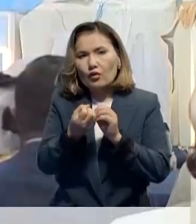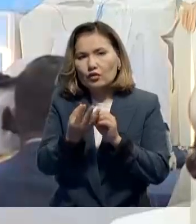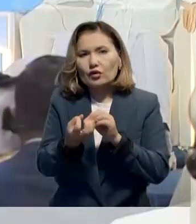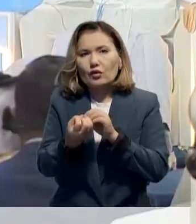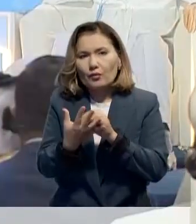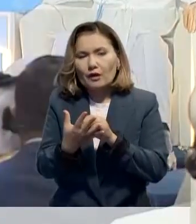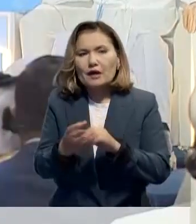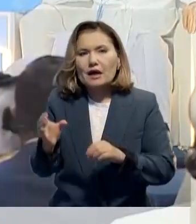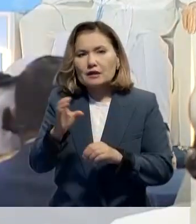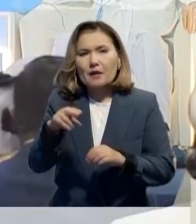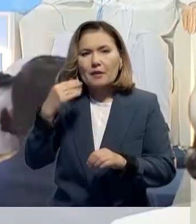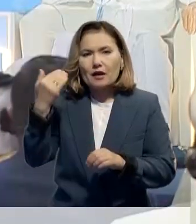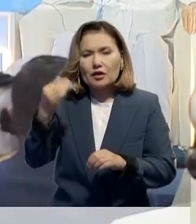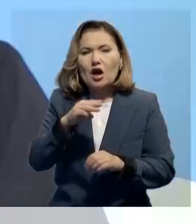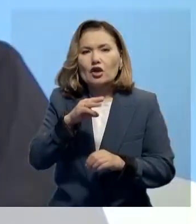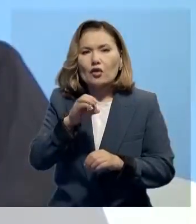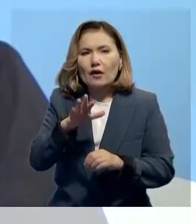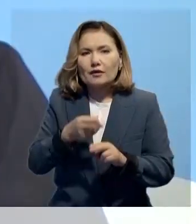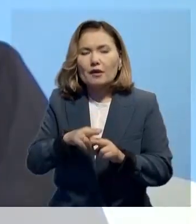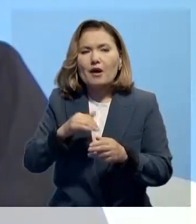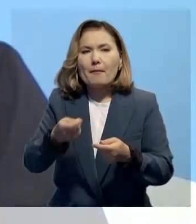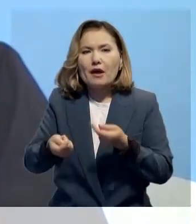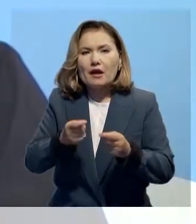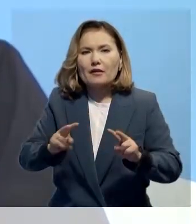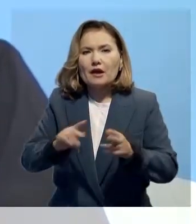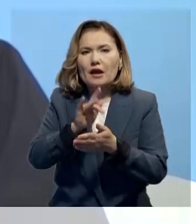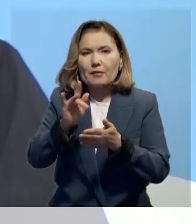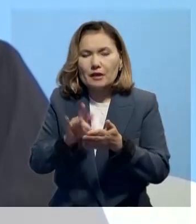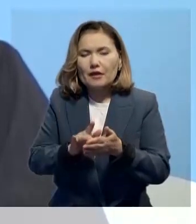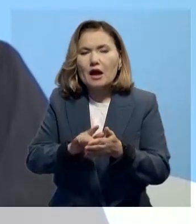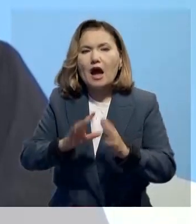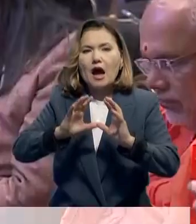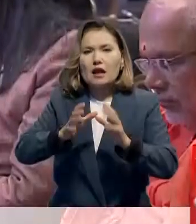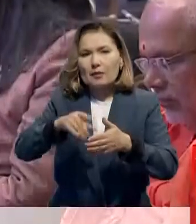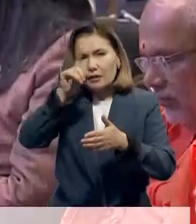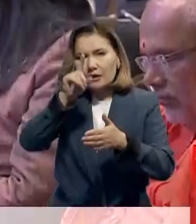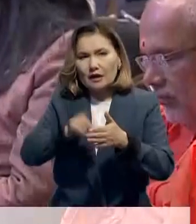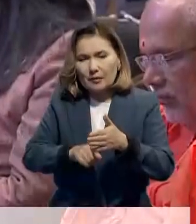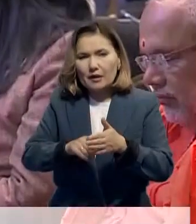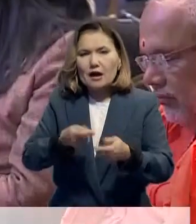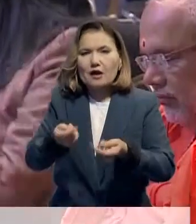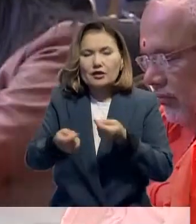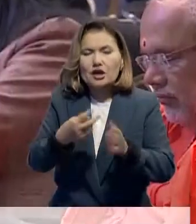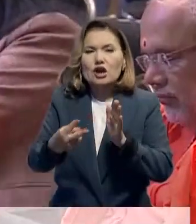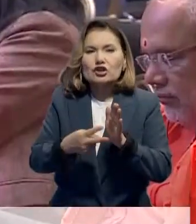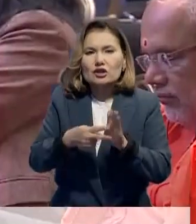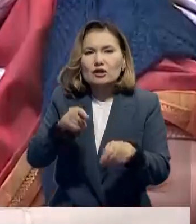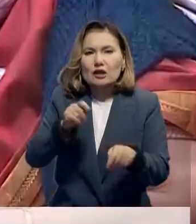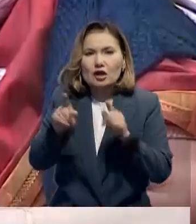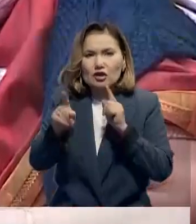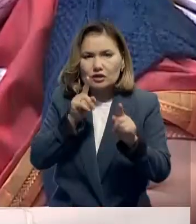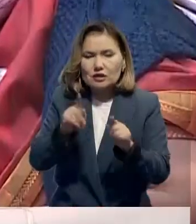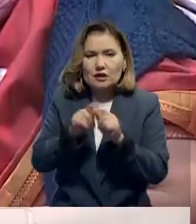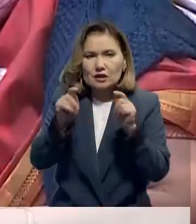14-ші 15-ші 42-те президент Қасым Жомарт Тоқаевтың басшылығымен елордада әлемдік және дәстүрлі дін лидерлерінің 7-ші съезі